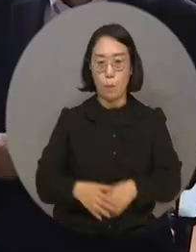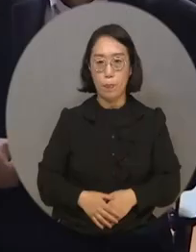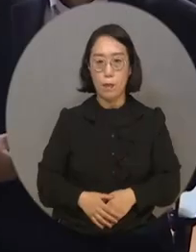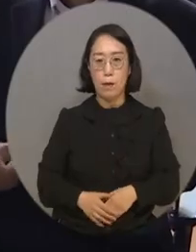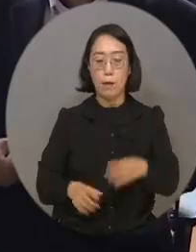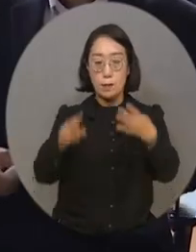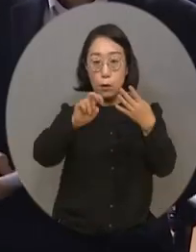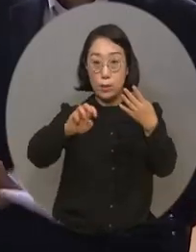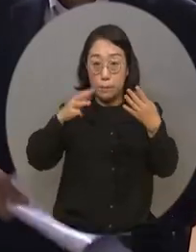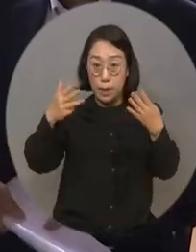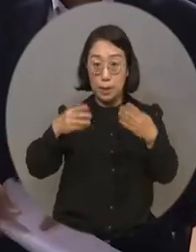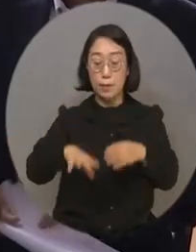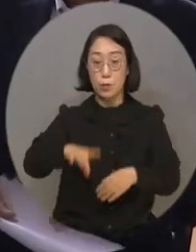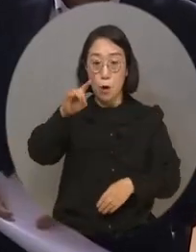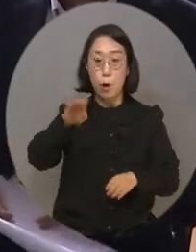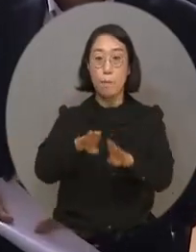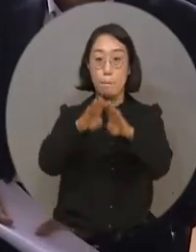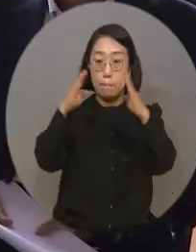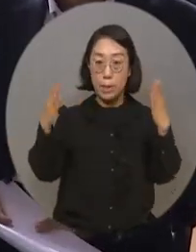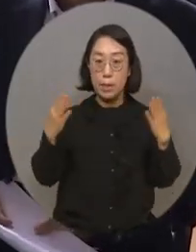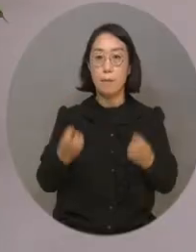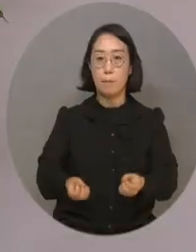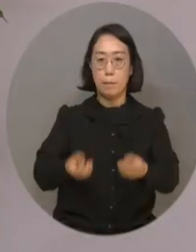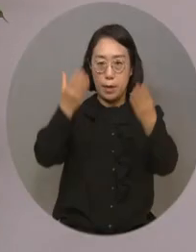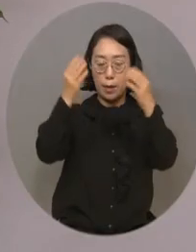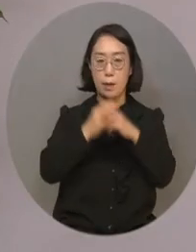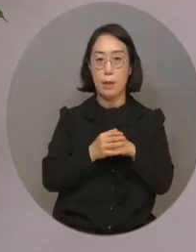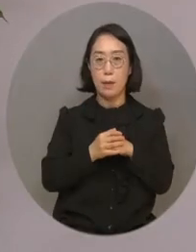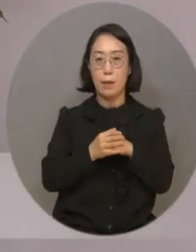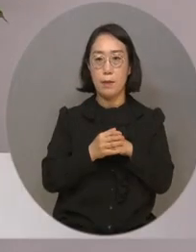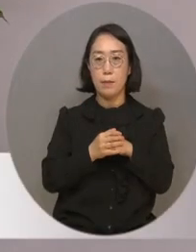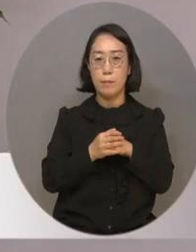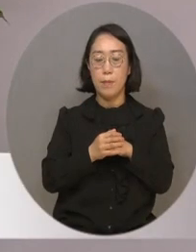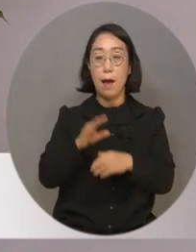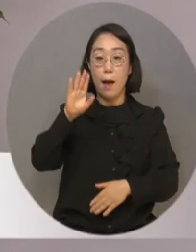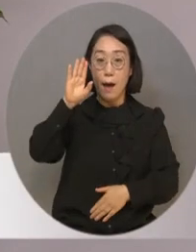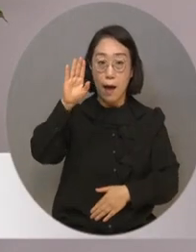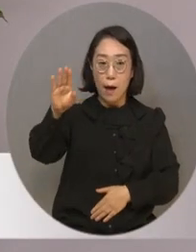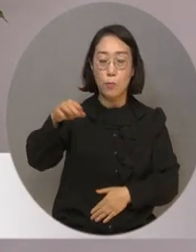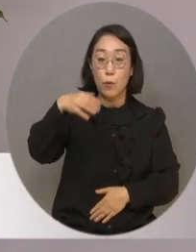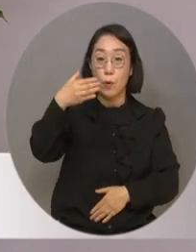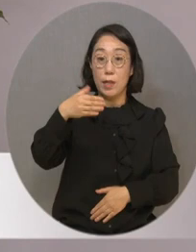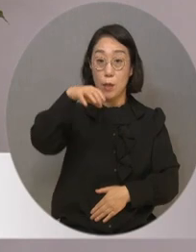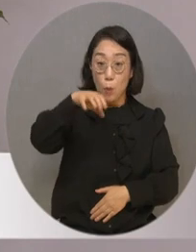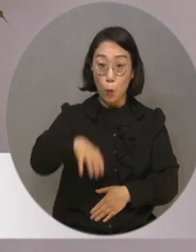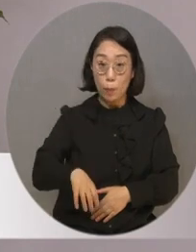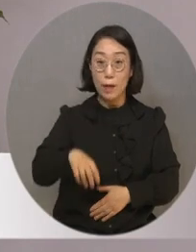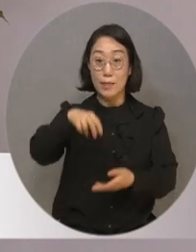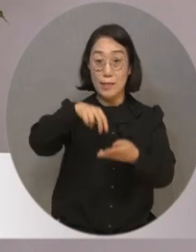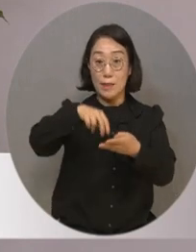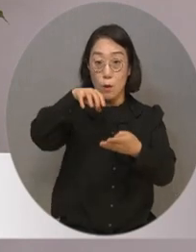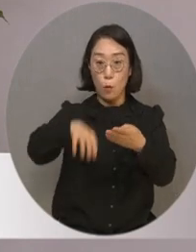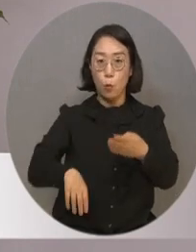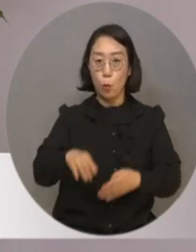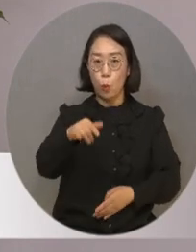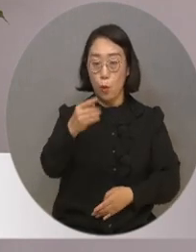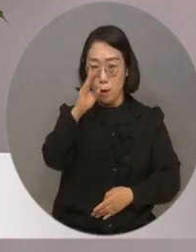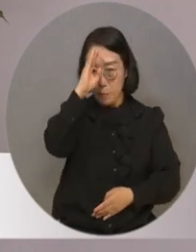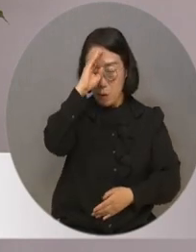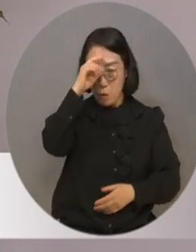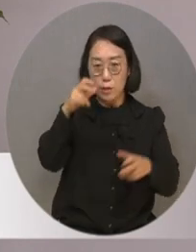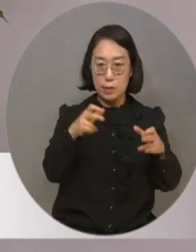28일 센터 개소식이 열렸습니다. 네, 앞으로 구로구 비전센터는 뇌병변 장애인과